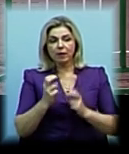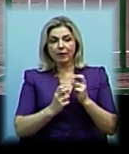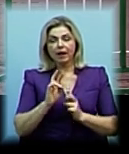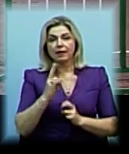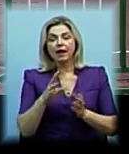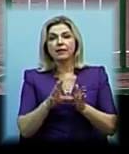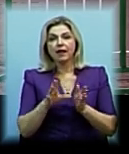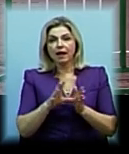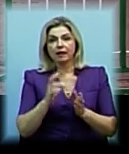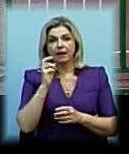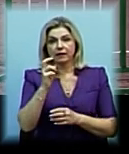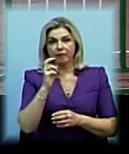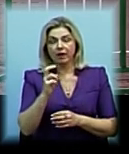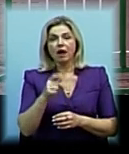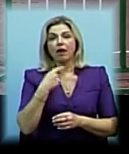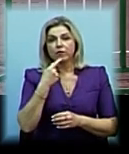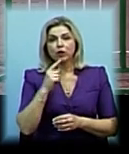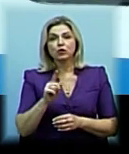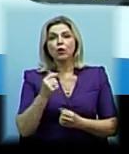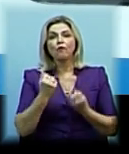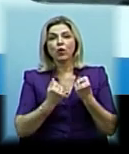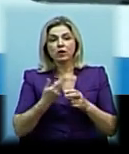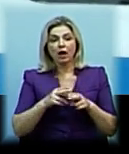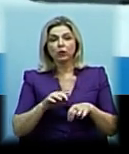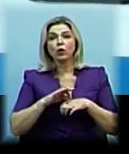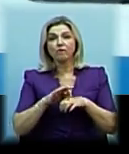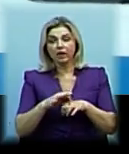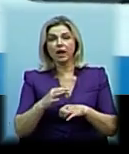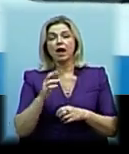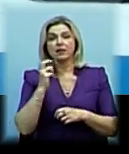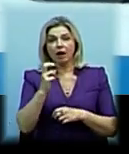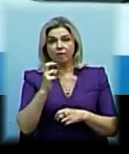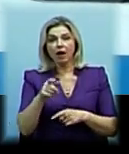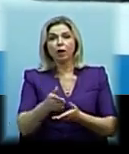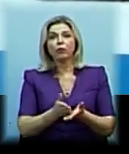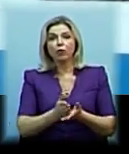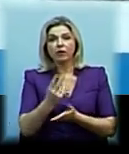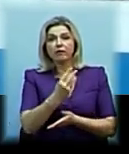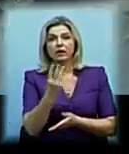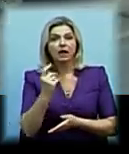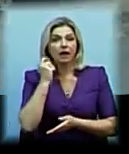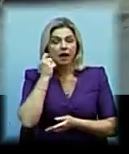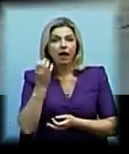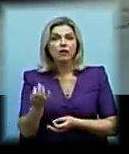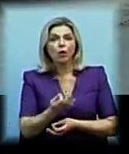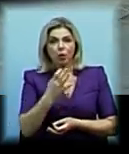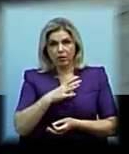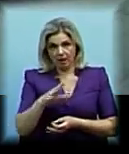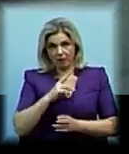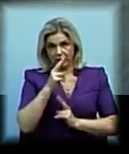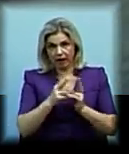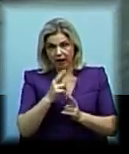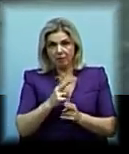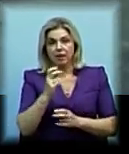«Миколаїв Електротранс» В'ячеслав Буза каже, водій, який керував трамваєм на підприємстві, працює 23 роки, ніколи не було нарікань.